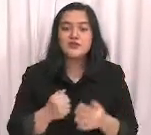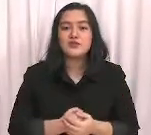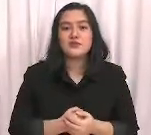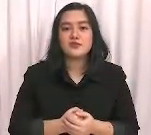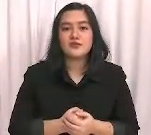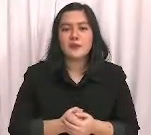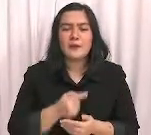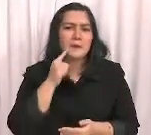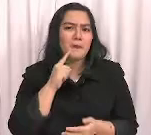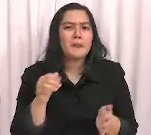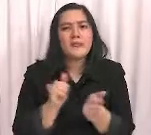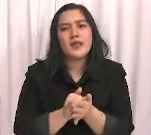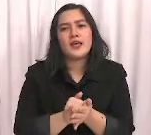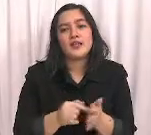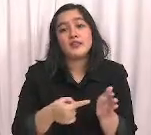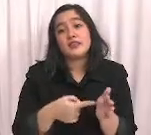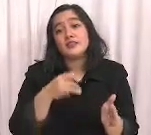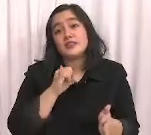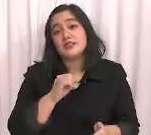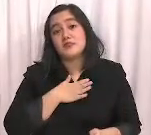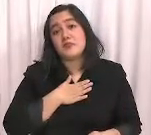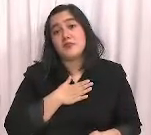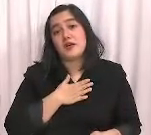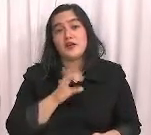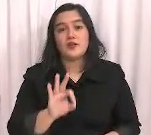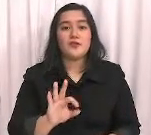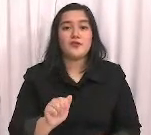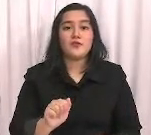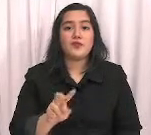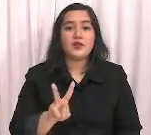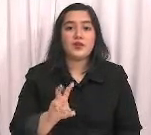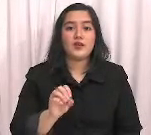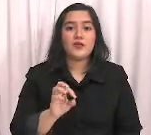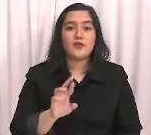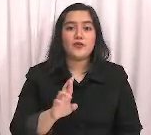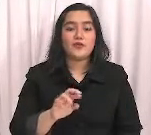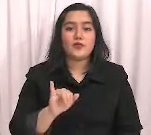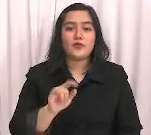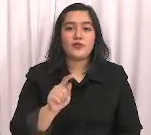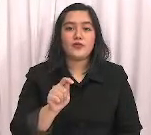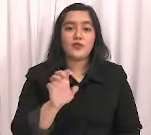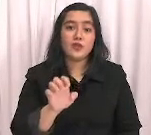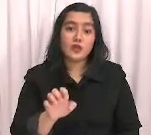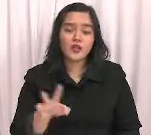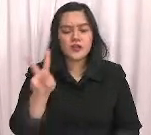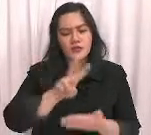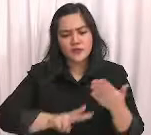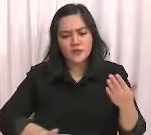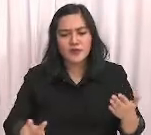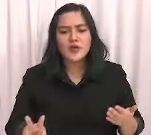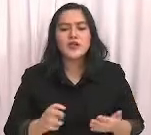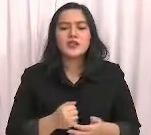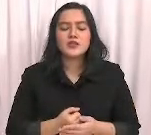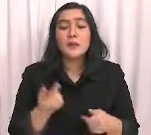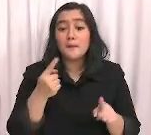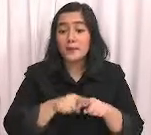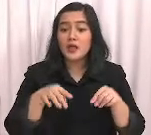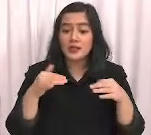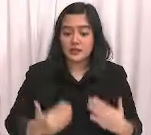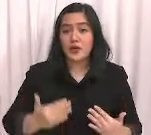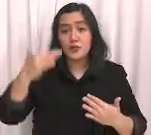verse ko po ito eh. Ang daming beses ko na siyang binabalik-balikan. Pero ngayon parang it's another wisdom that you have shown us, Pastor, na